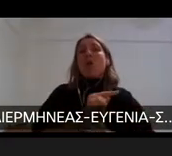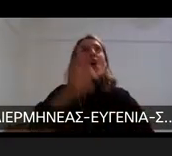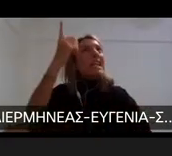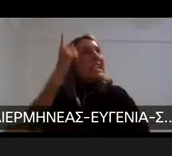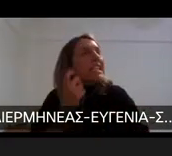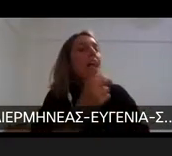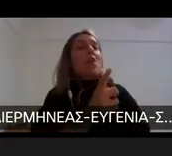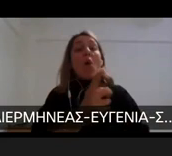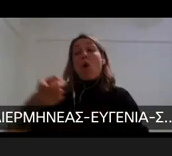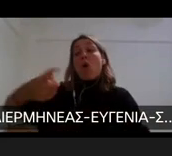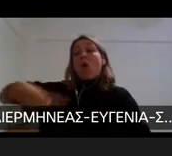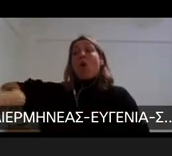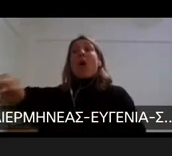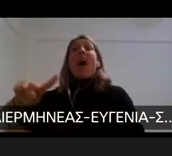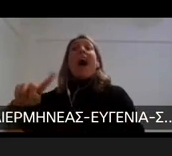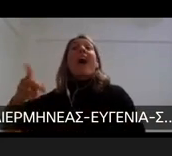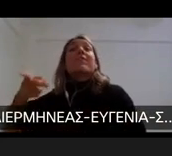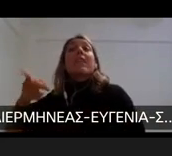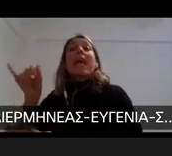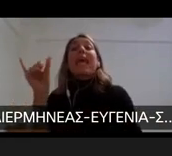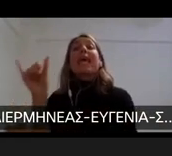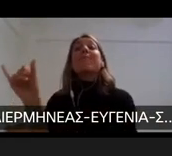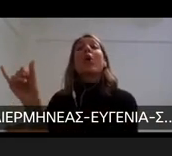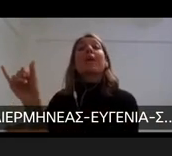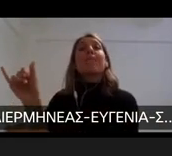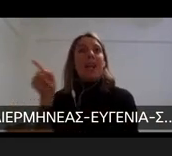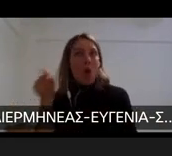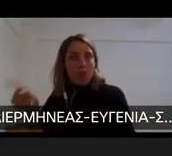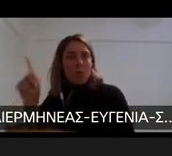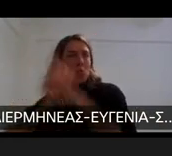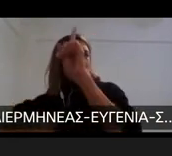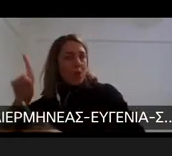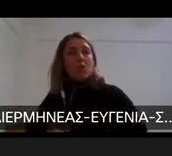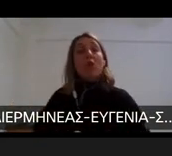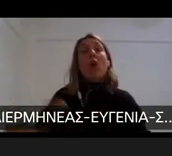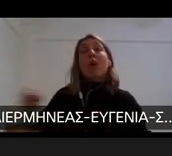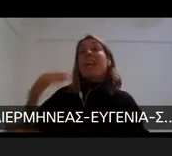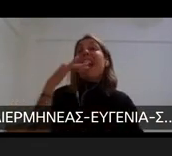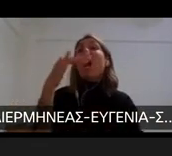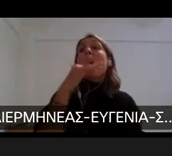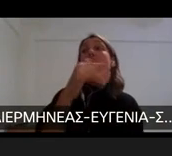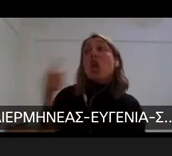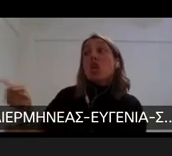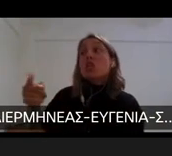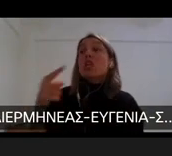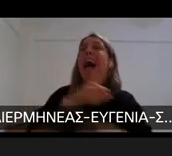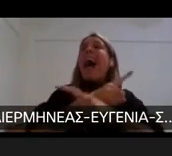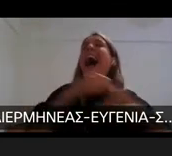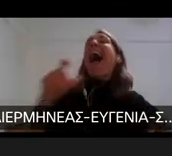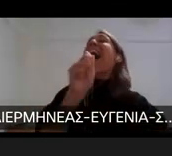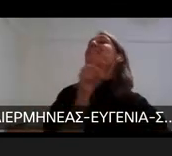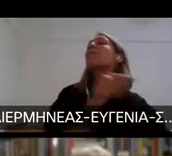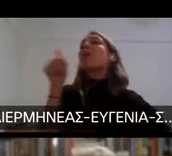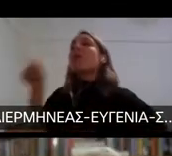με υποκείμενο τους μετανάστες και τους πρόσφυγες και αντικείμενο την ελληνική γλώσσα ή και την εκμάθησή της. Δίνω ένα σχετικό